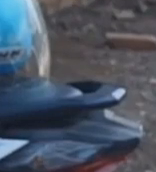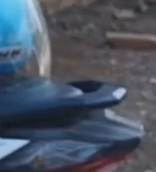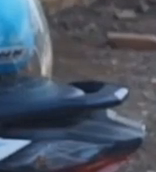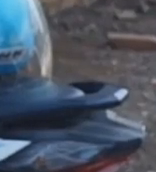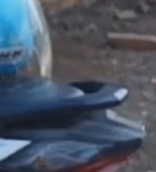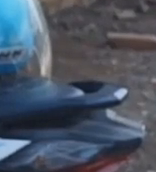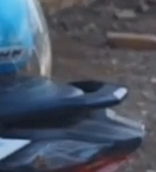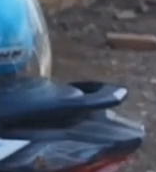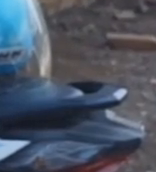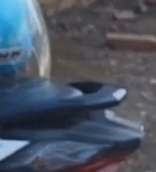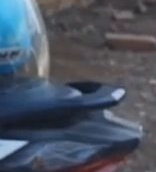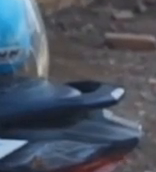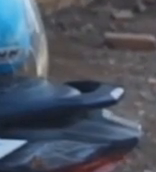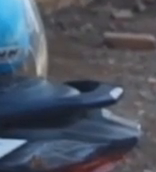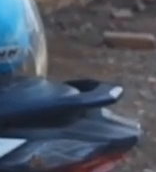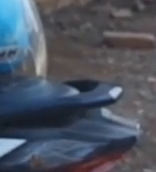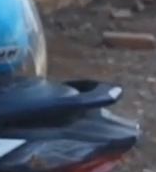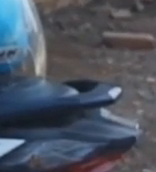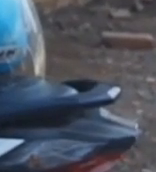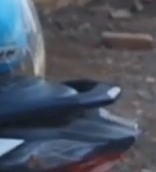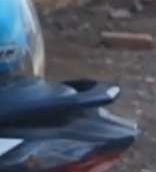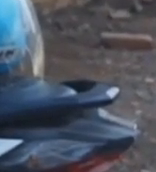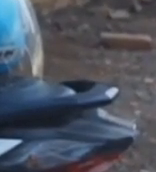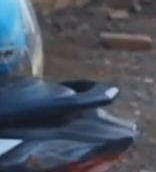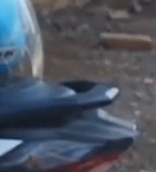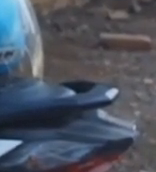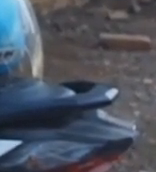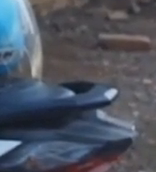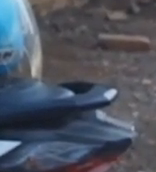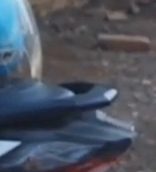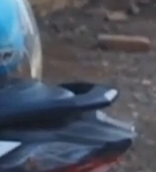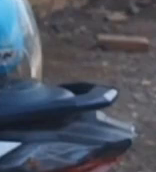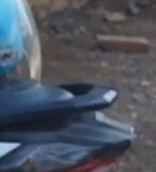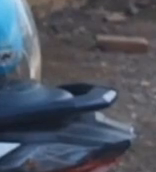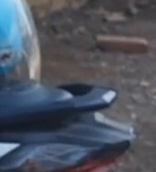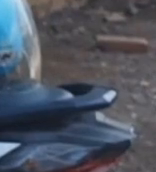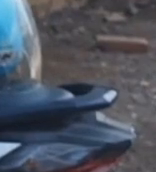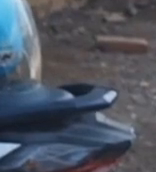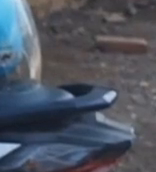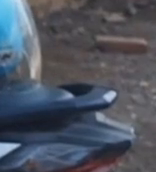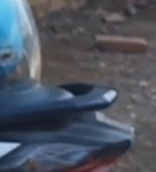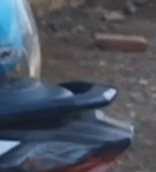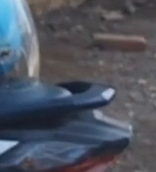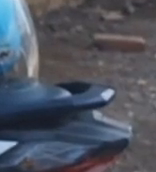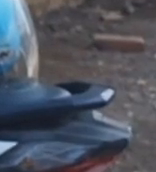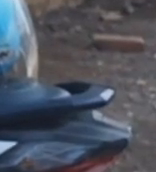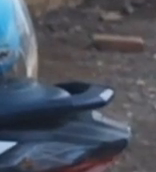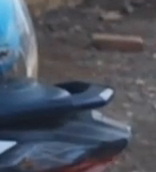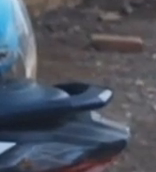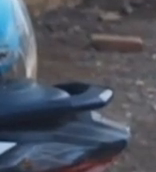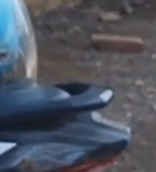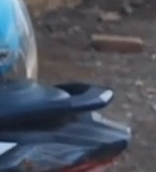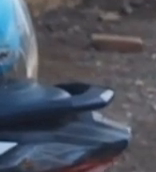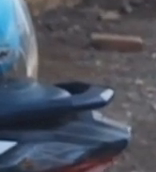di luar untuk masuk. Dan kalau sudah memang berulang kali hasil kesepakatannya, maka diadakanlah apa